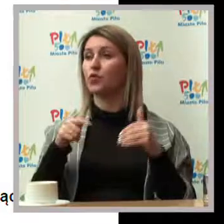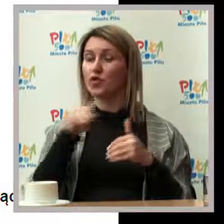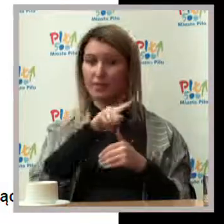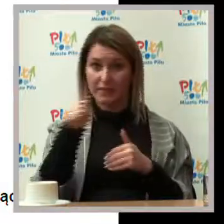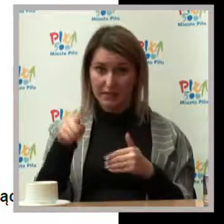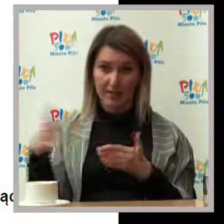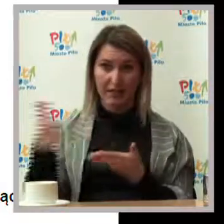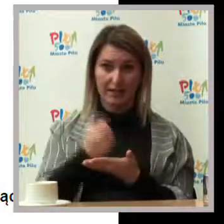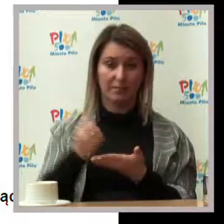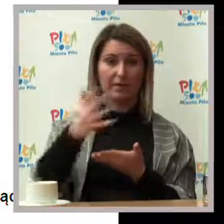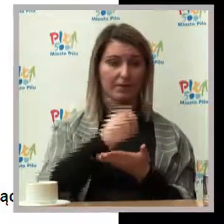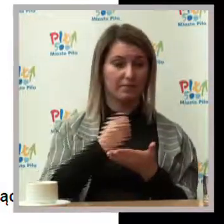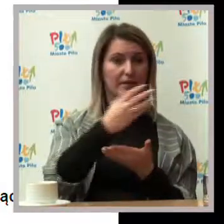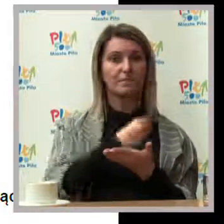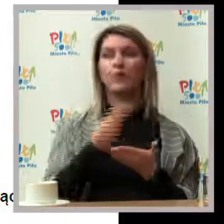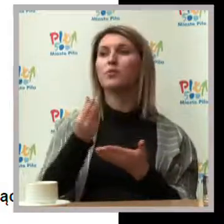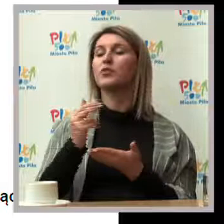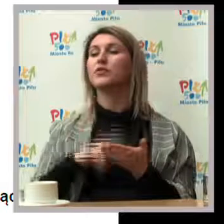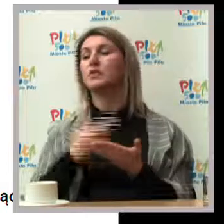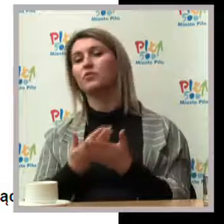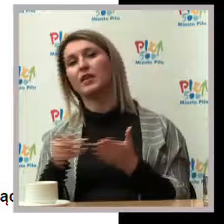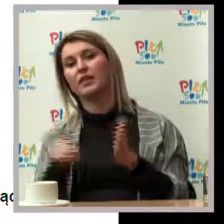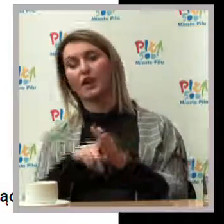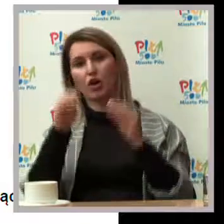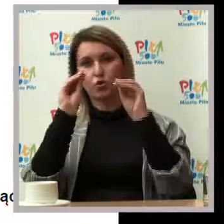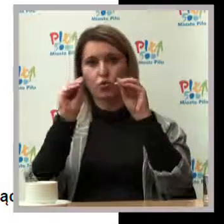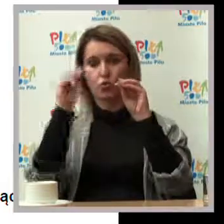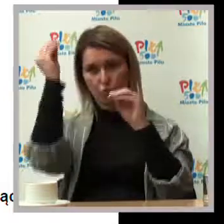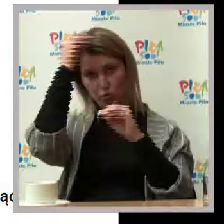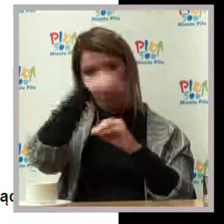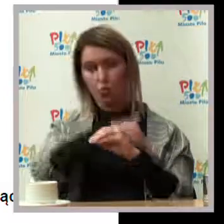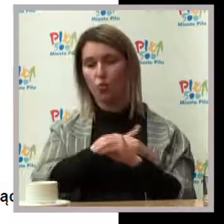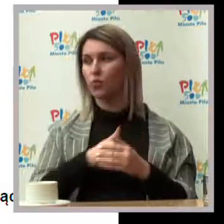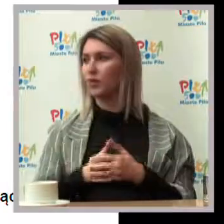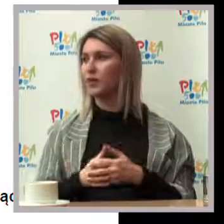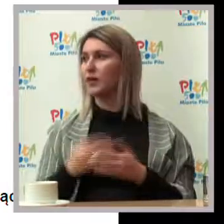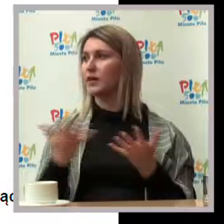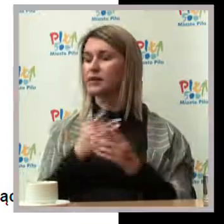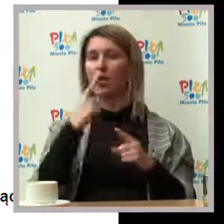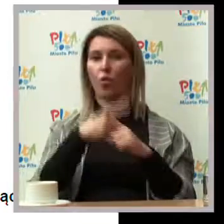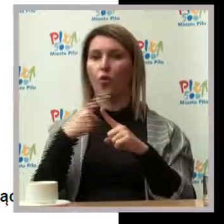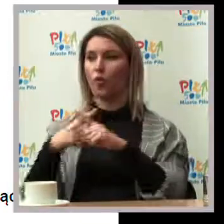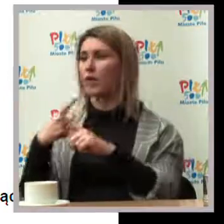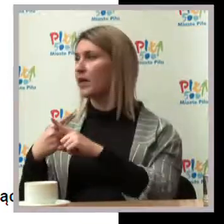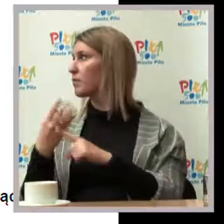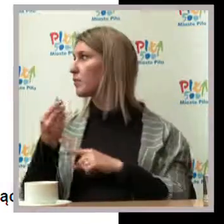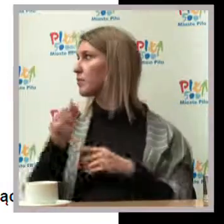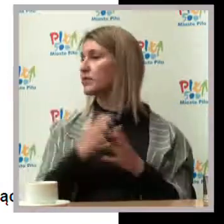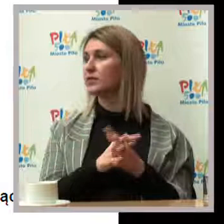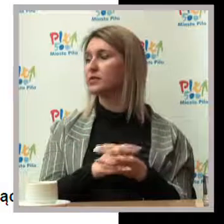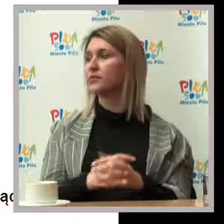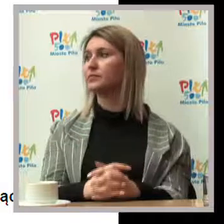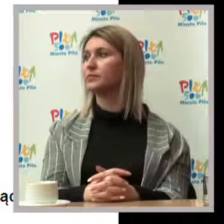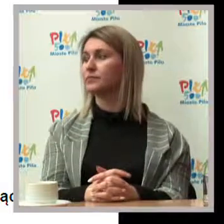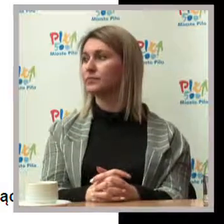w oświacie, do której dokładamy około 50 milionów złotych, zresztą za chwilkę na slajdzie Państwu pokażę, i